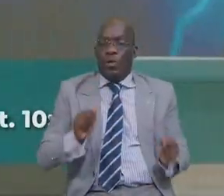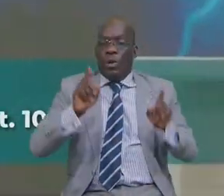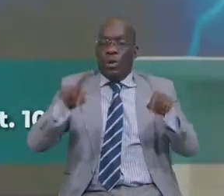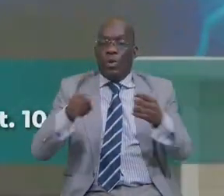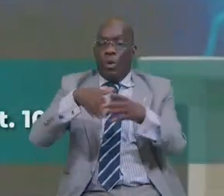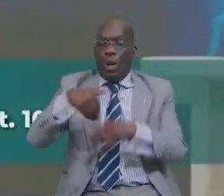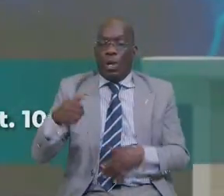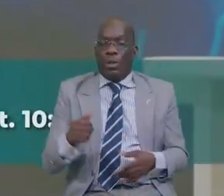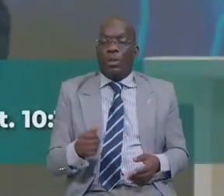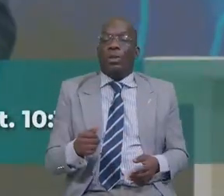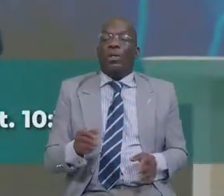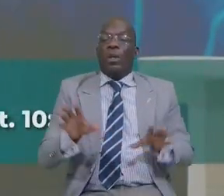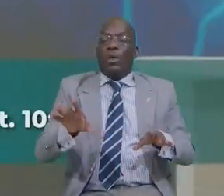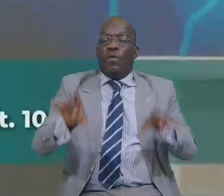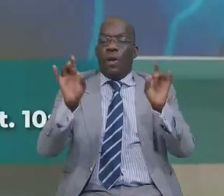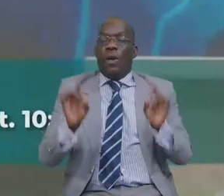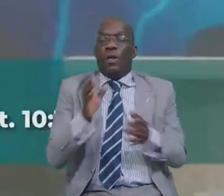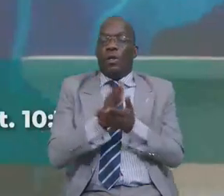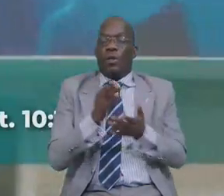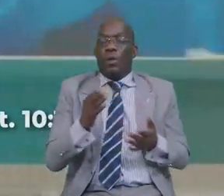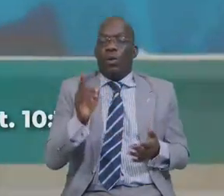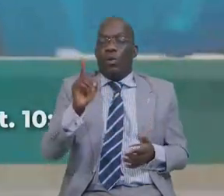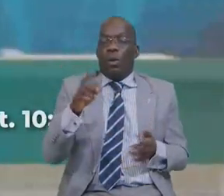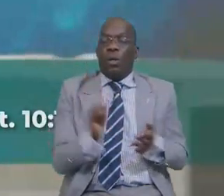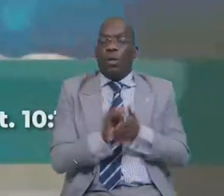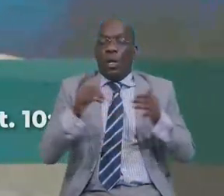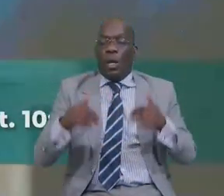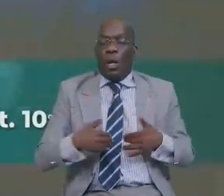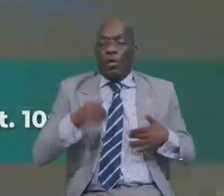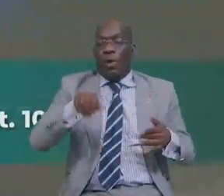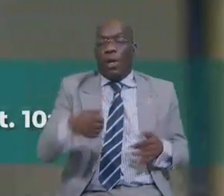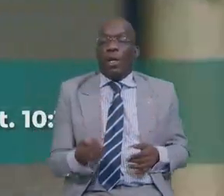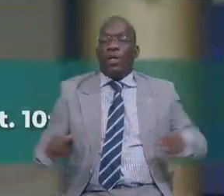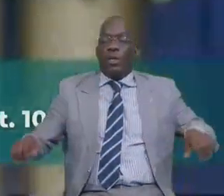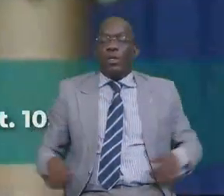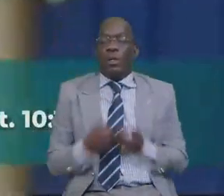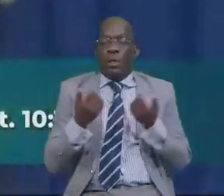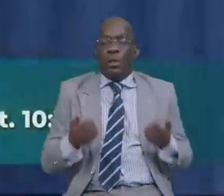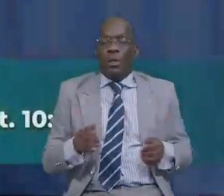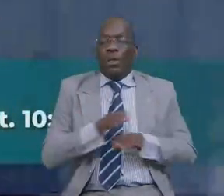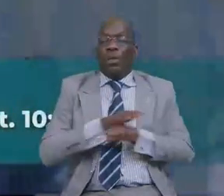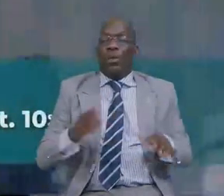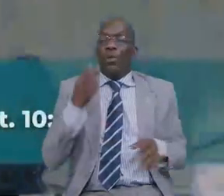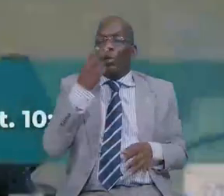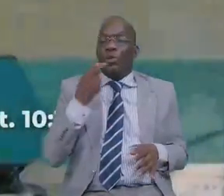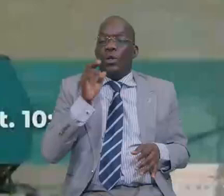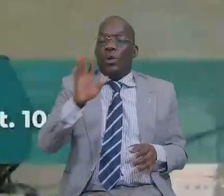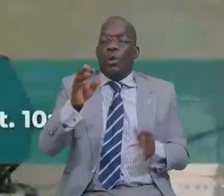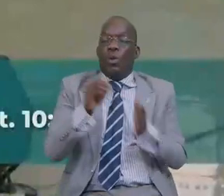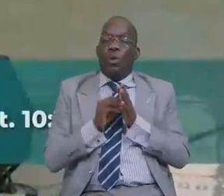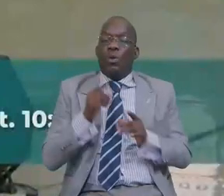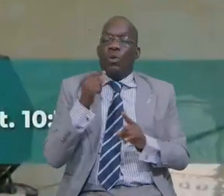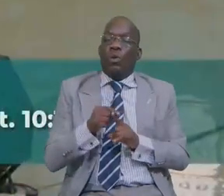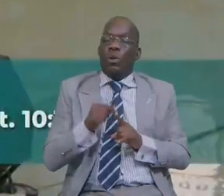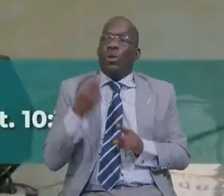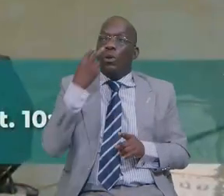tu vas sortir. Je trouve quelqu'un qui a un défi de ce genre. Ne dis rien de